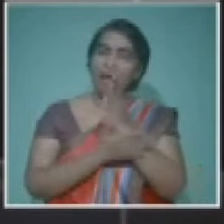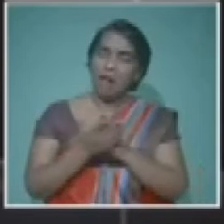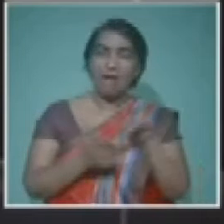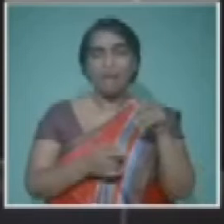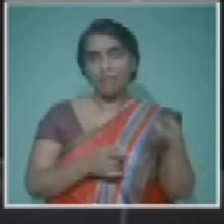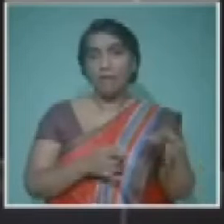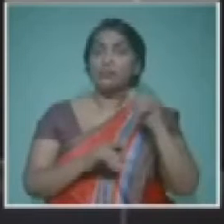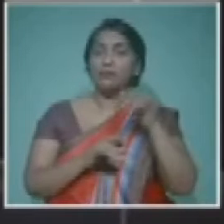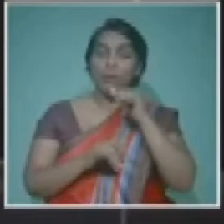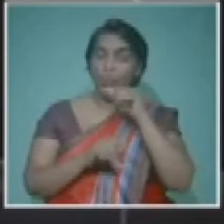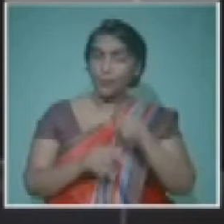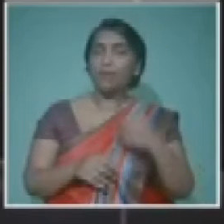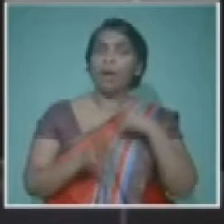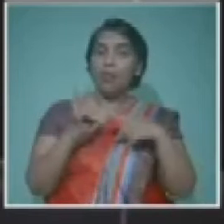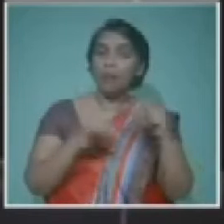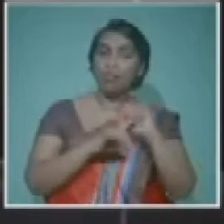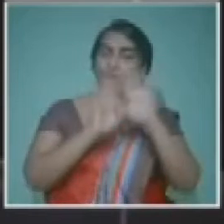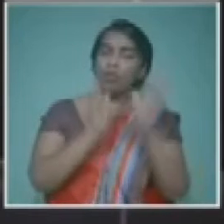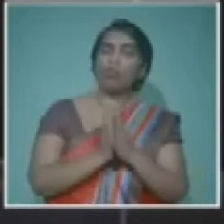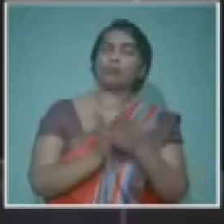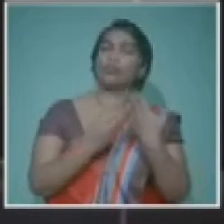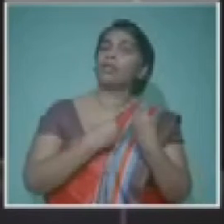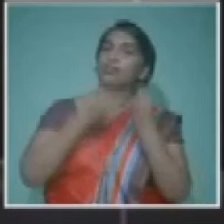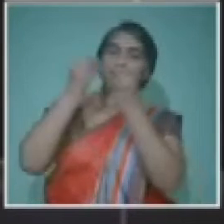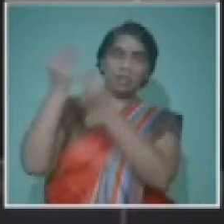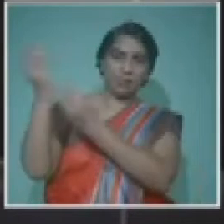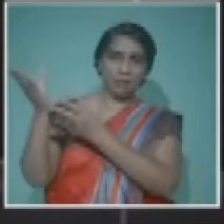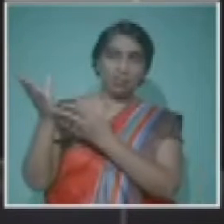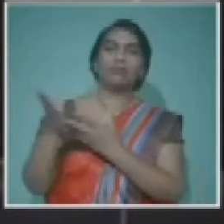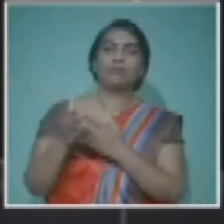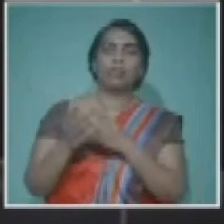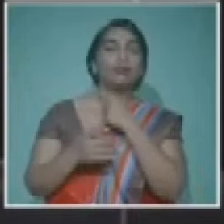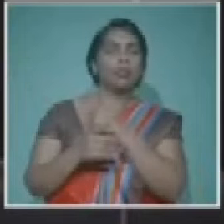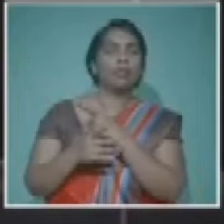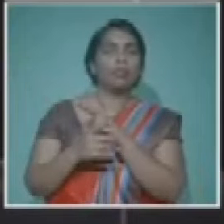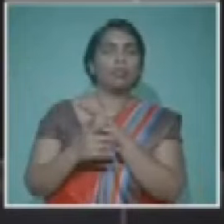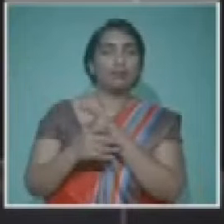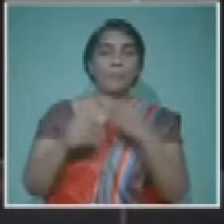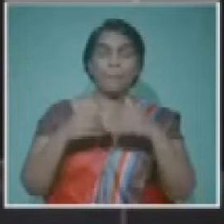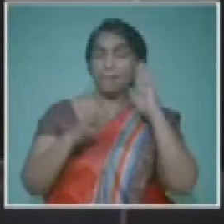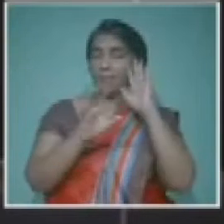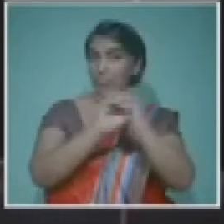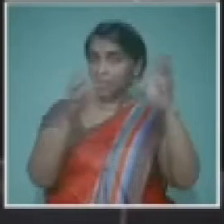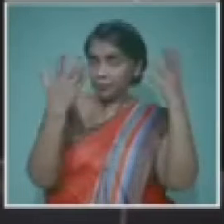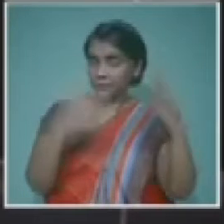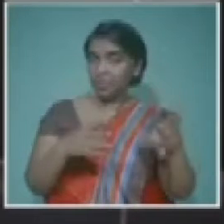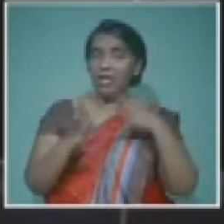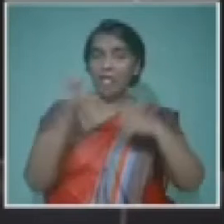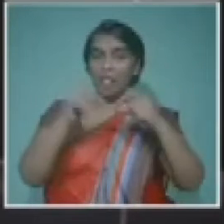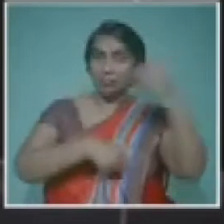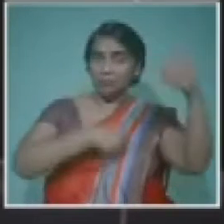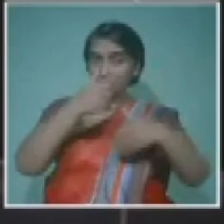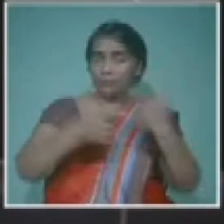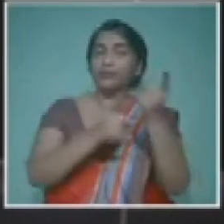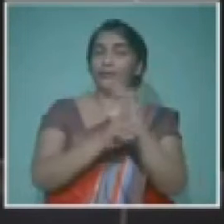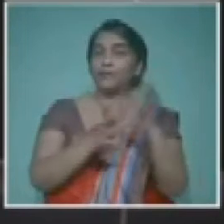තිනවා. අනිත් ඒවා කෙලිම අපි ආයුධපත් ඒගොල්ලන්ටම යවනවා. අපිට අපි ප්‍රසිද්ධපත් දැන්නින් පළ කළා අපිට එන ආයුධපත් අපි